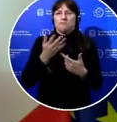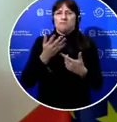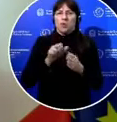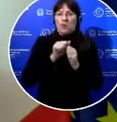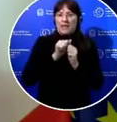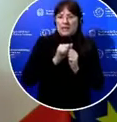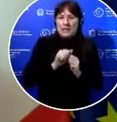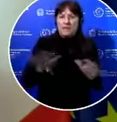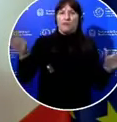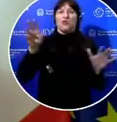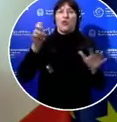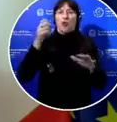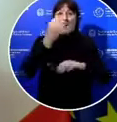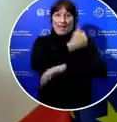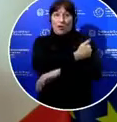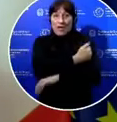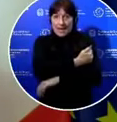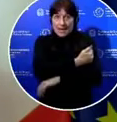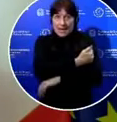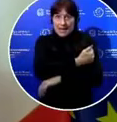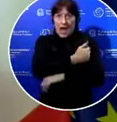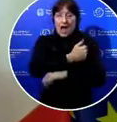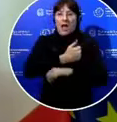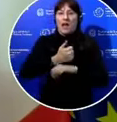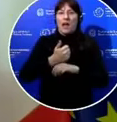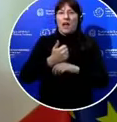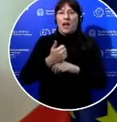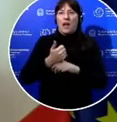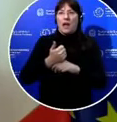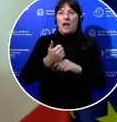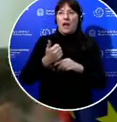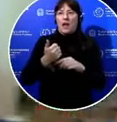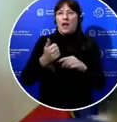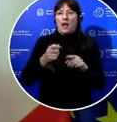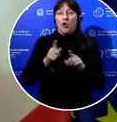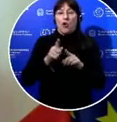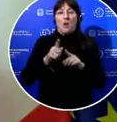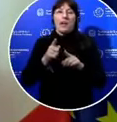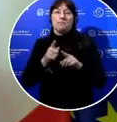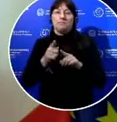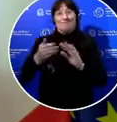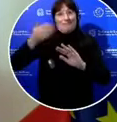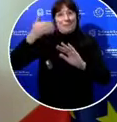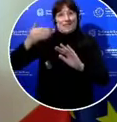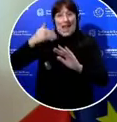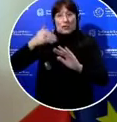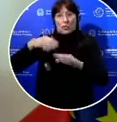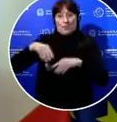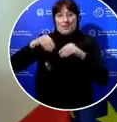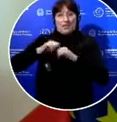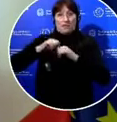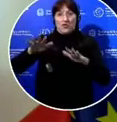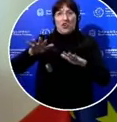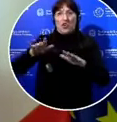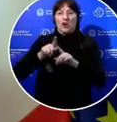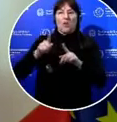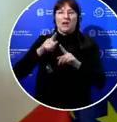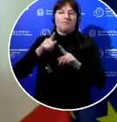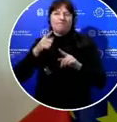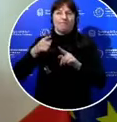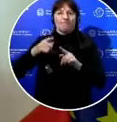diffusione dell'eroina nel nostro paese, un tentativo di mettere la polvere sotto il tappeto, confinando non solo